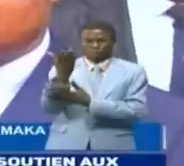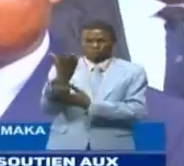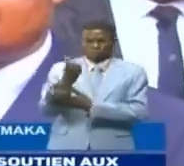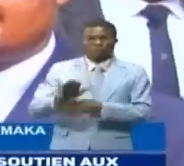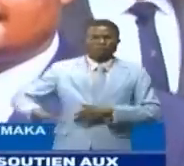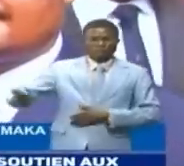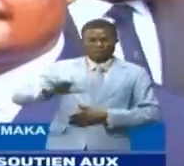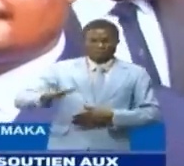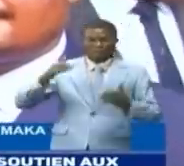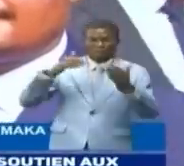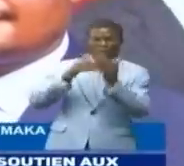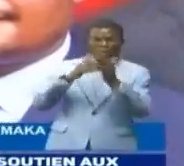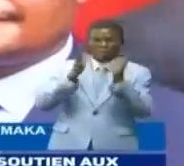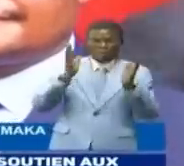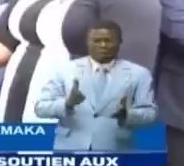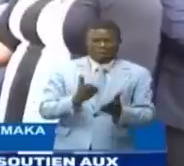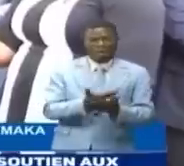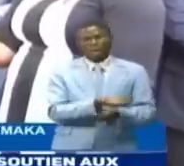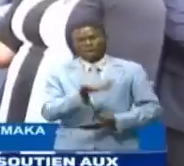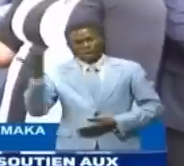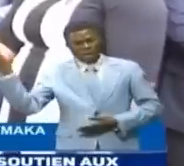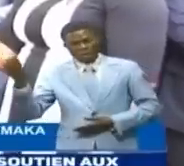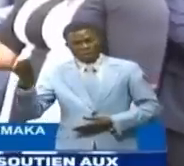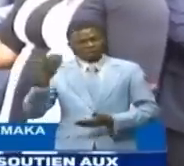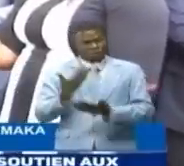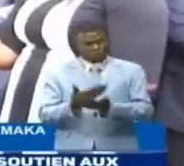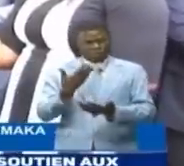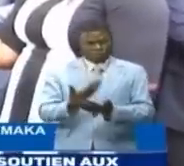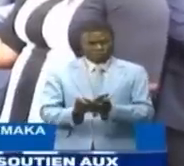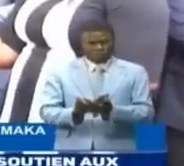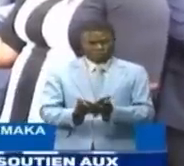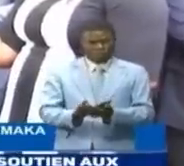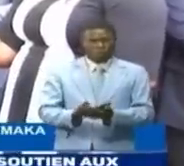pays agresseurs de retirer sans condition